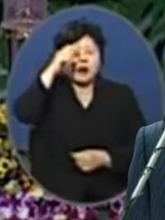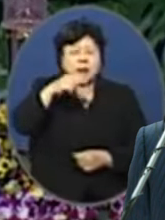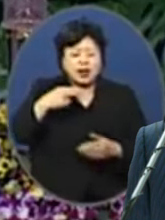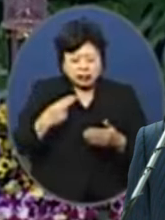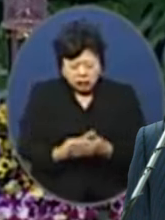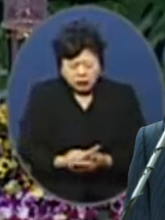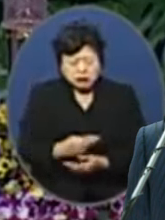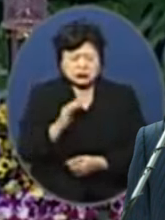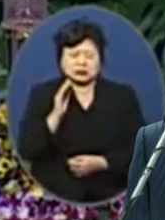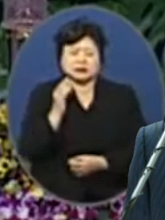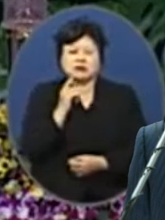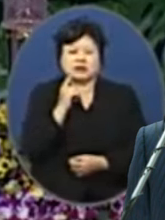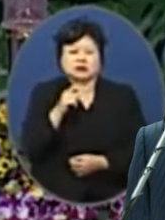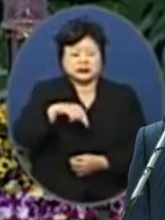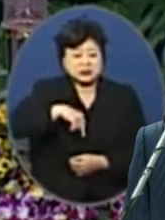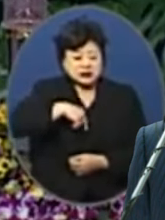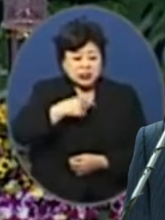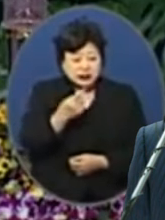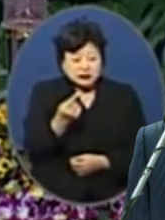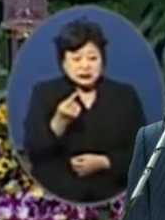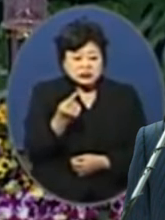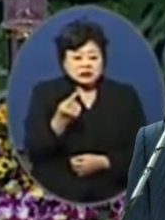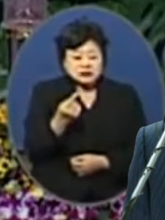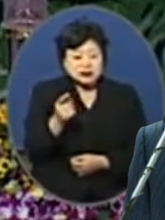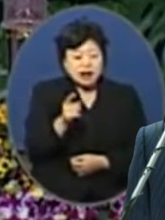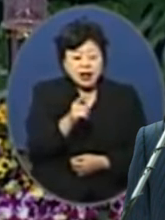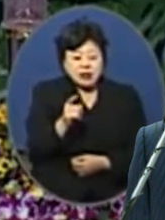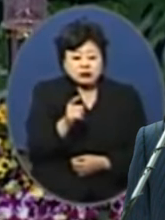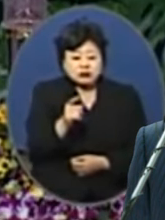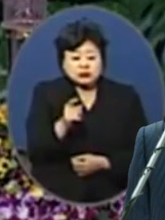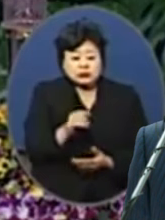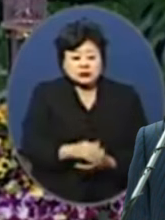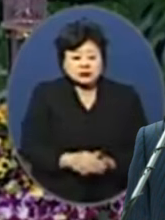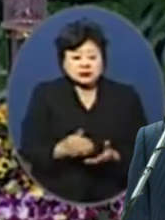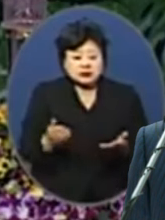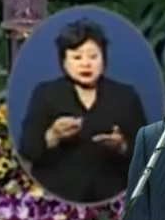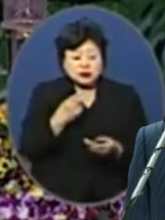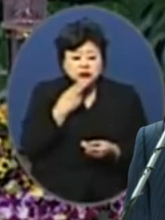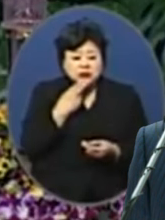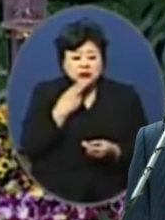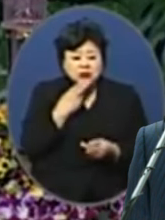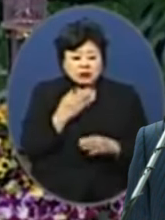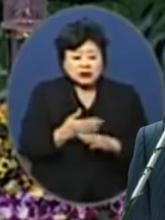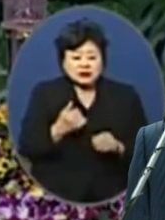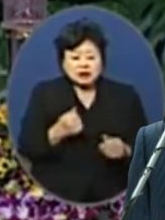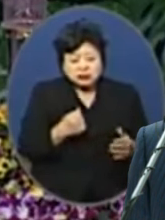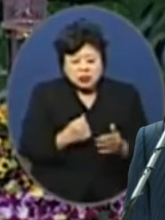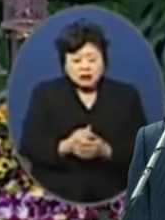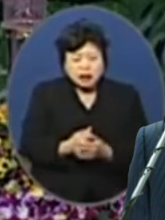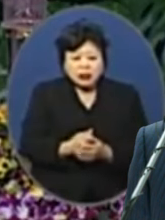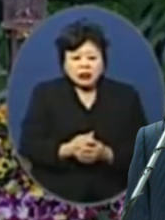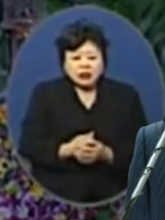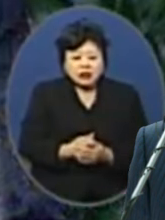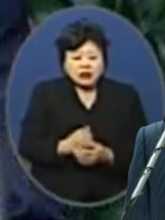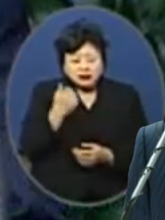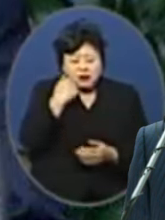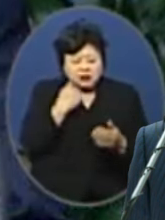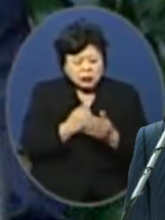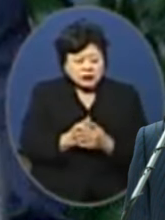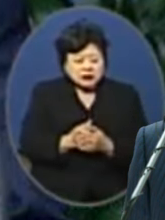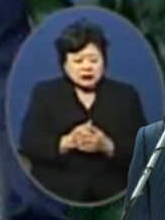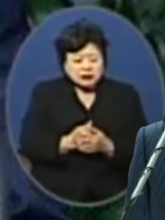넘어짐의 앞잡이라고 자기가 아무 일을 하지 않았는데 상대방이 나빠서 그렇다고